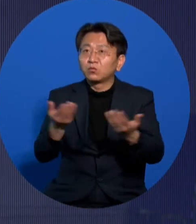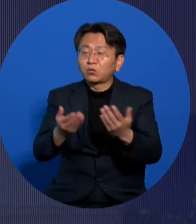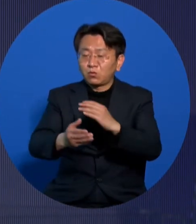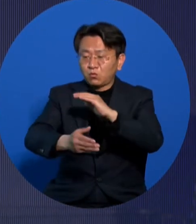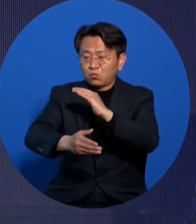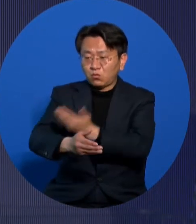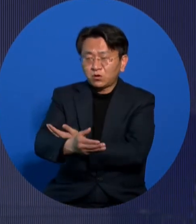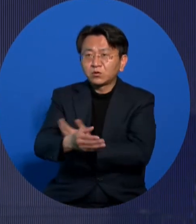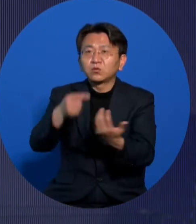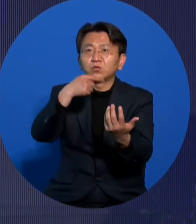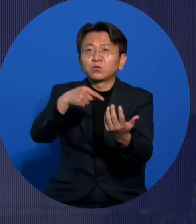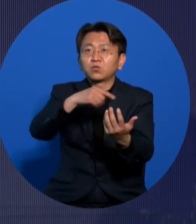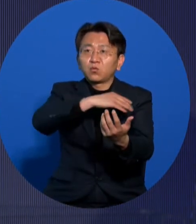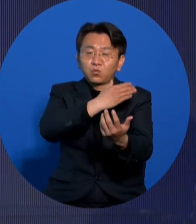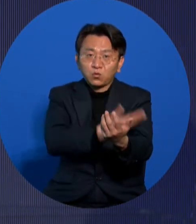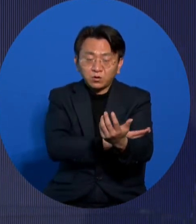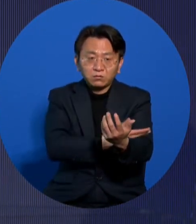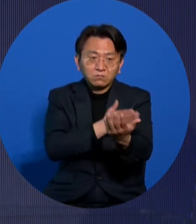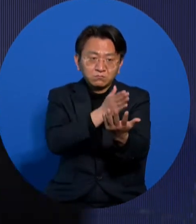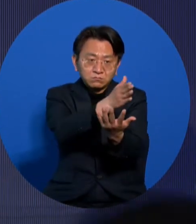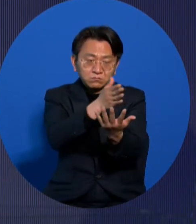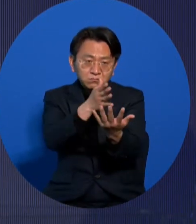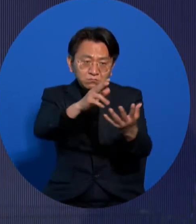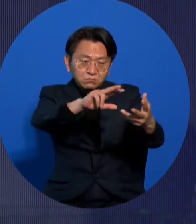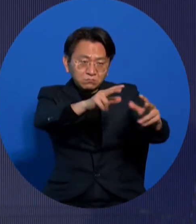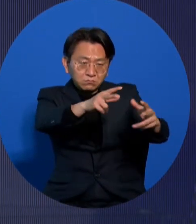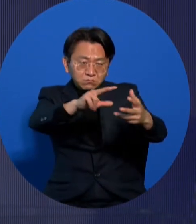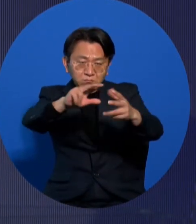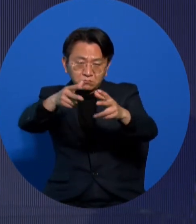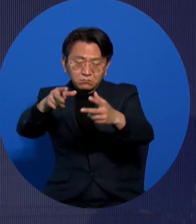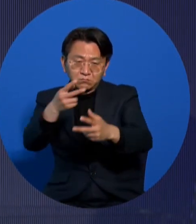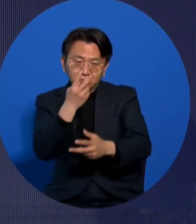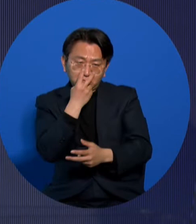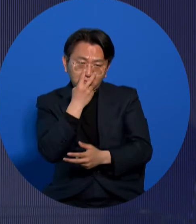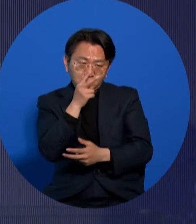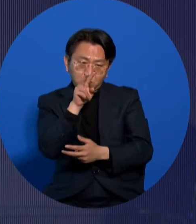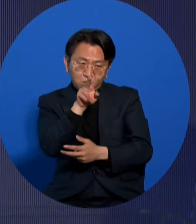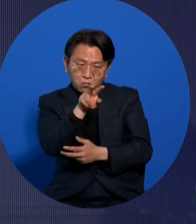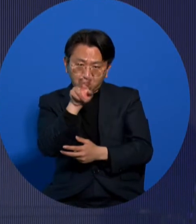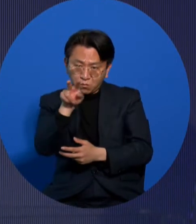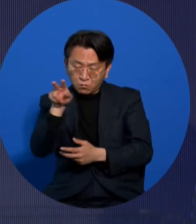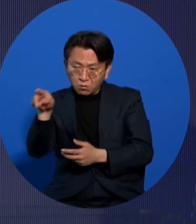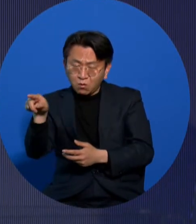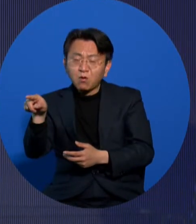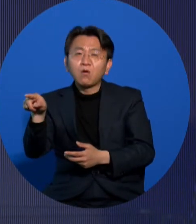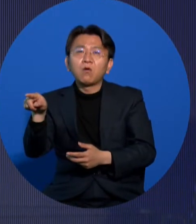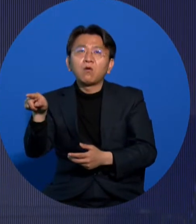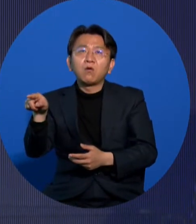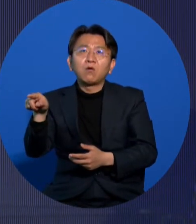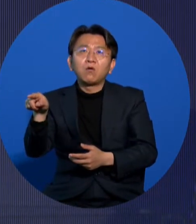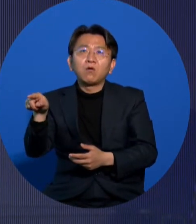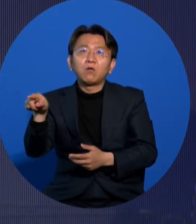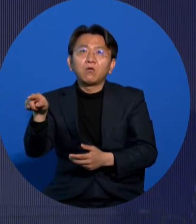교육권 분업들 보면서 이제는 우리가 이것을